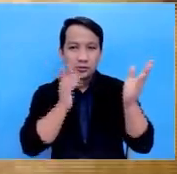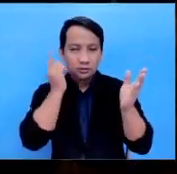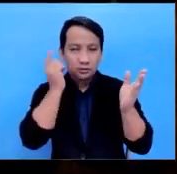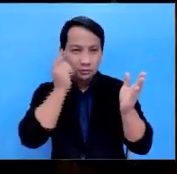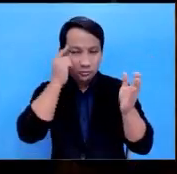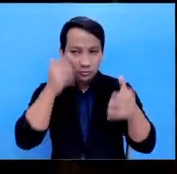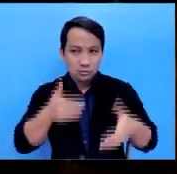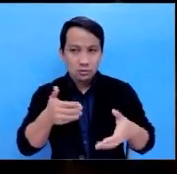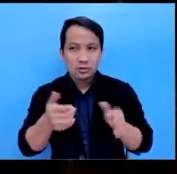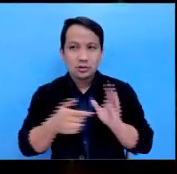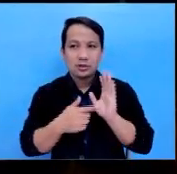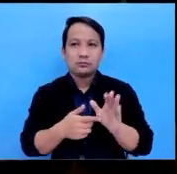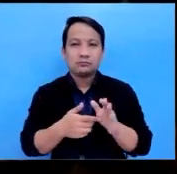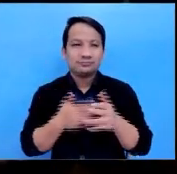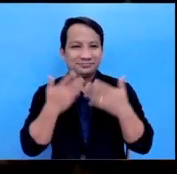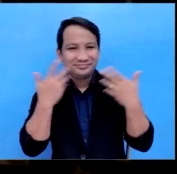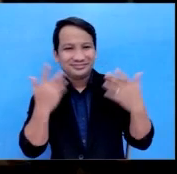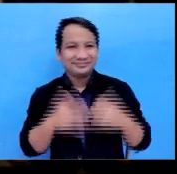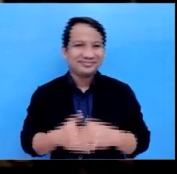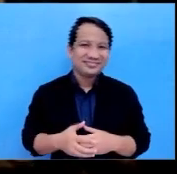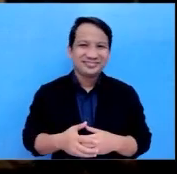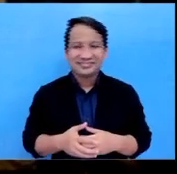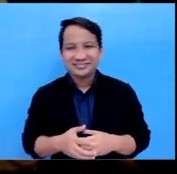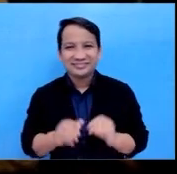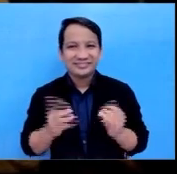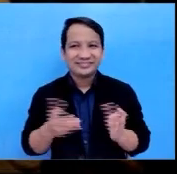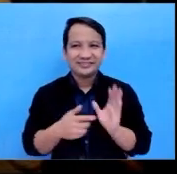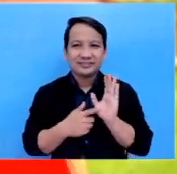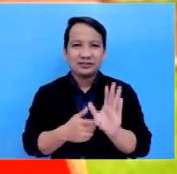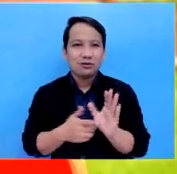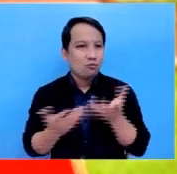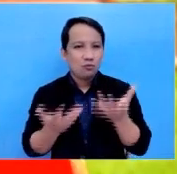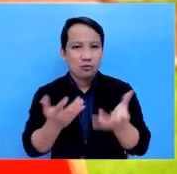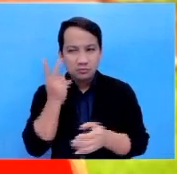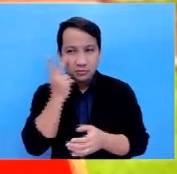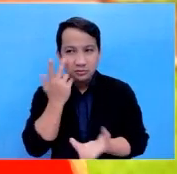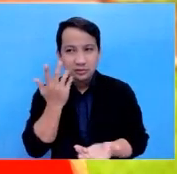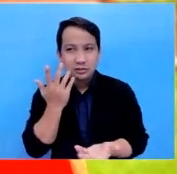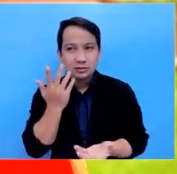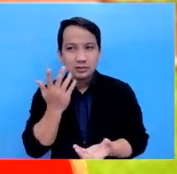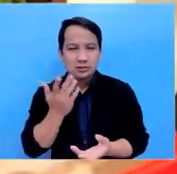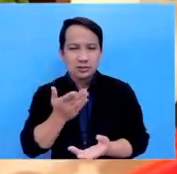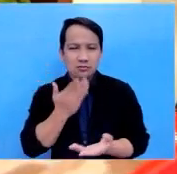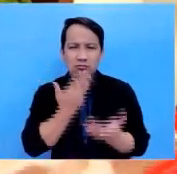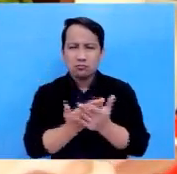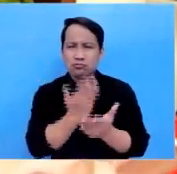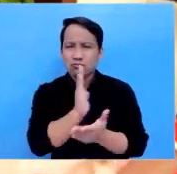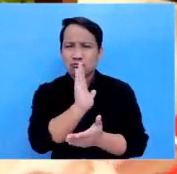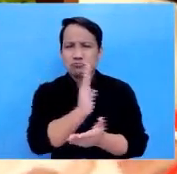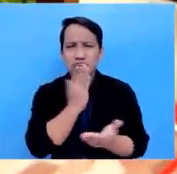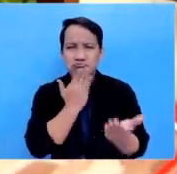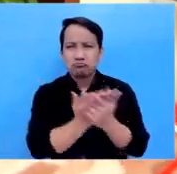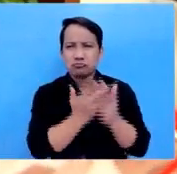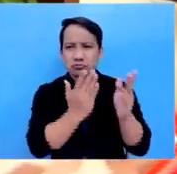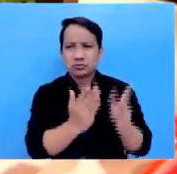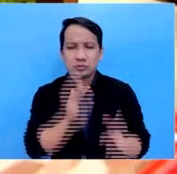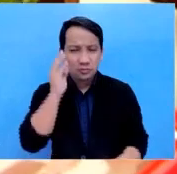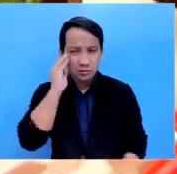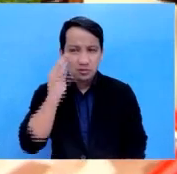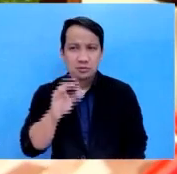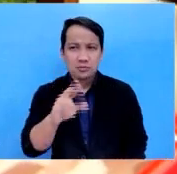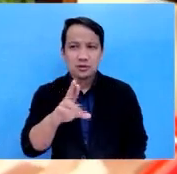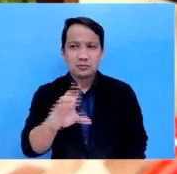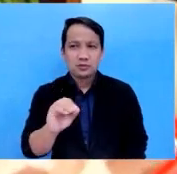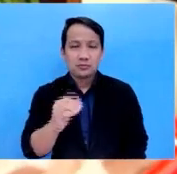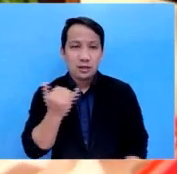dito. Pangiti-ngiti lang yan. Wala siyang ano sa amin. Wala siya. Mabait talaga sila. Isa ng guro